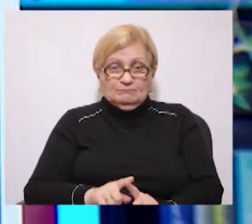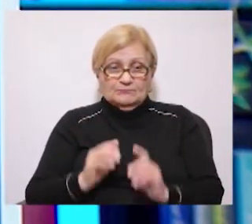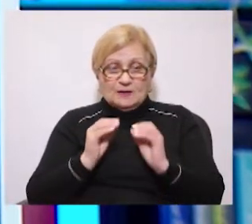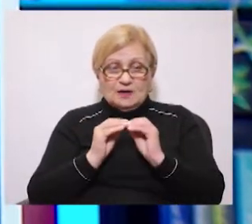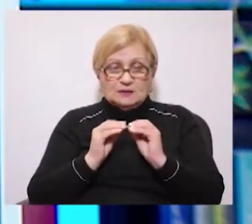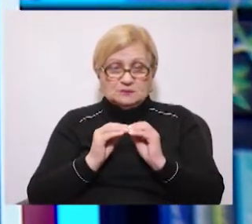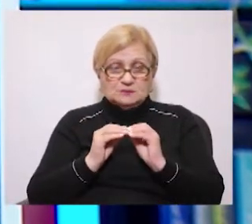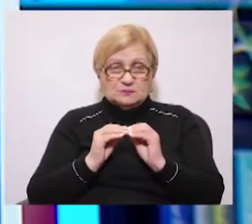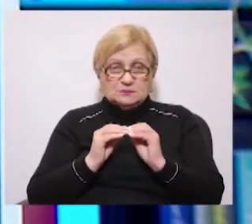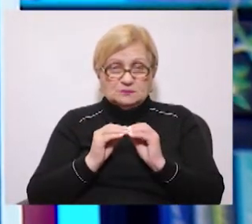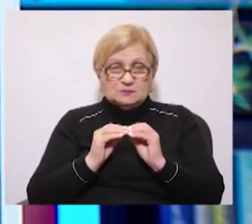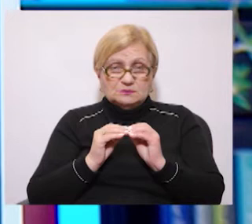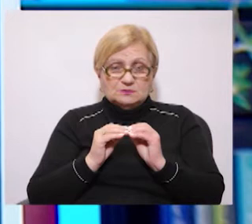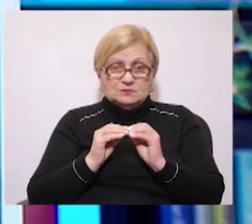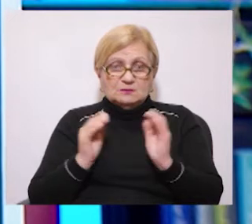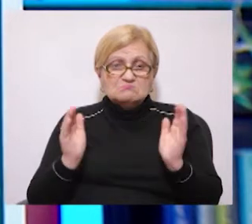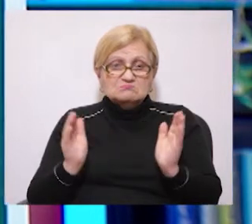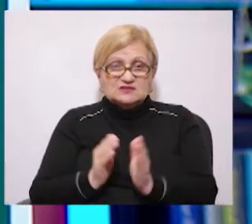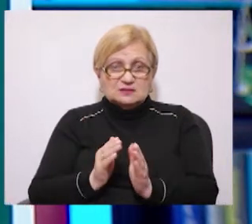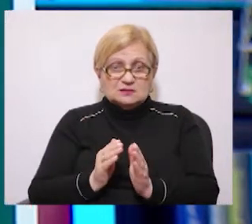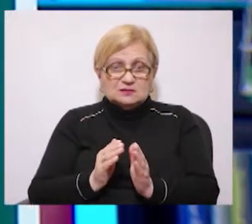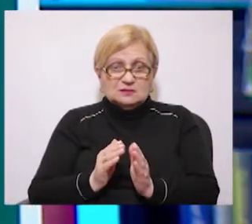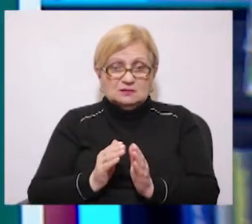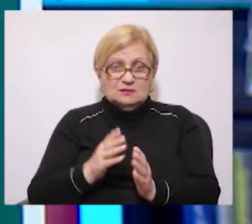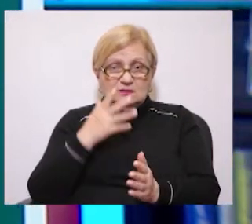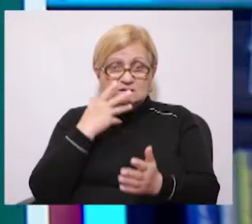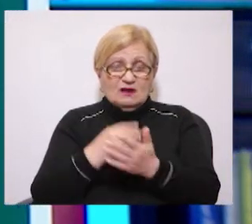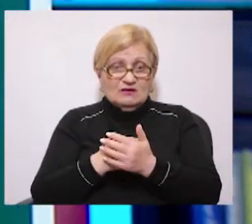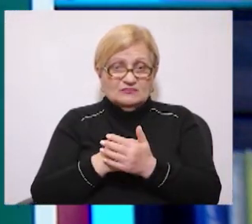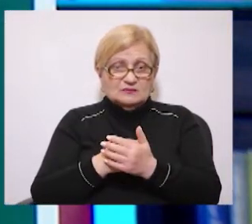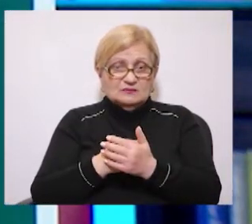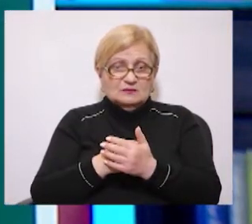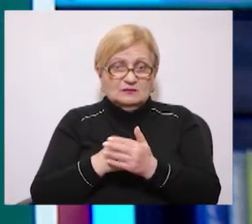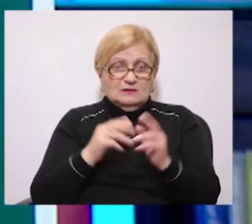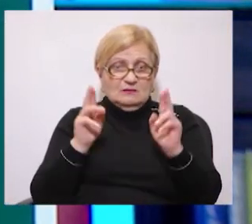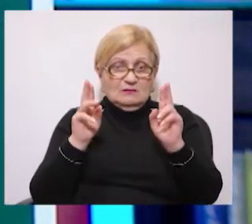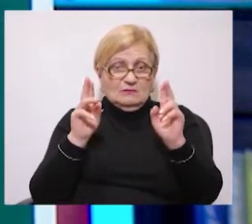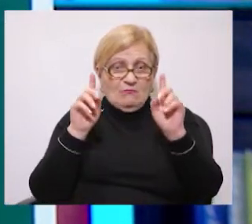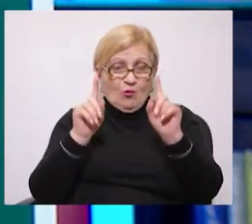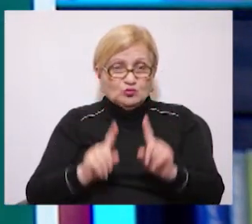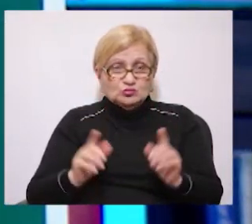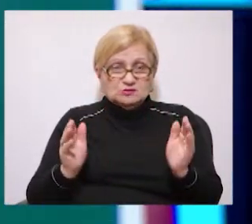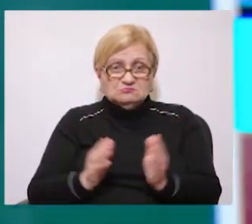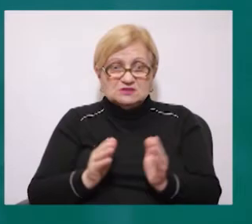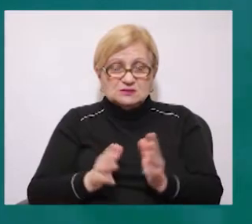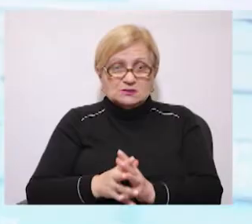10-ით ცირეო. თავის მოდულზე 10-ით მცირეო.